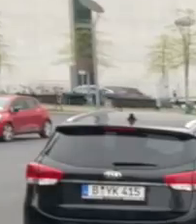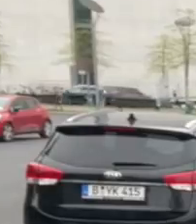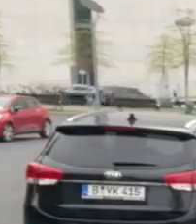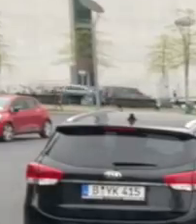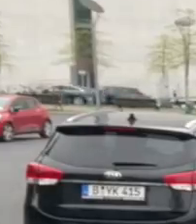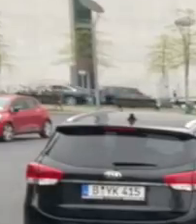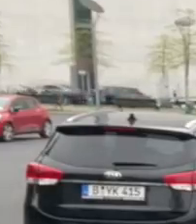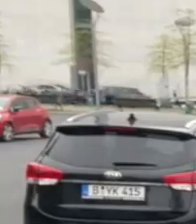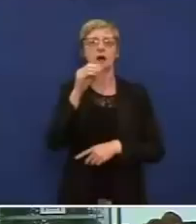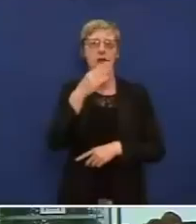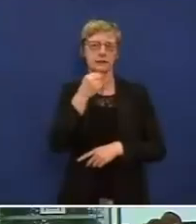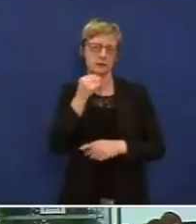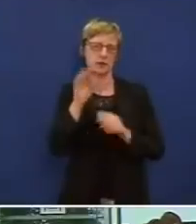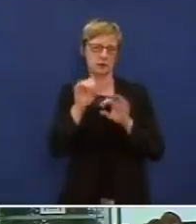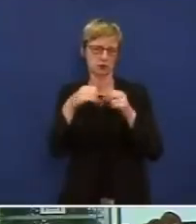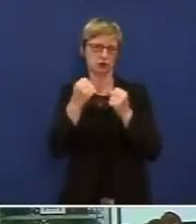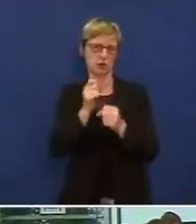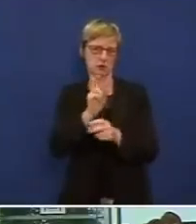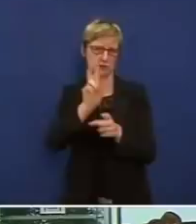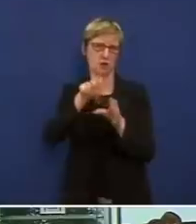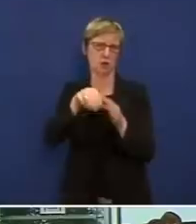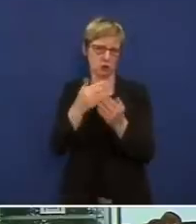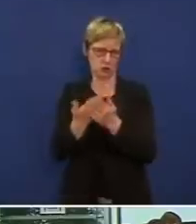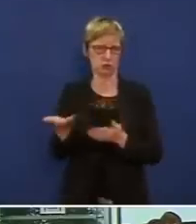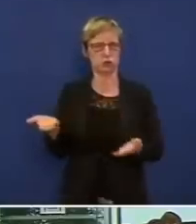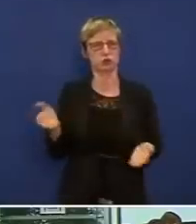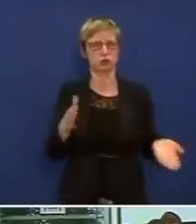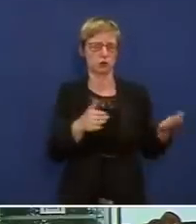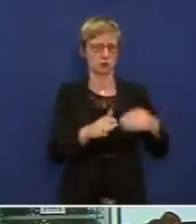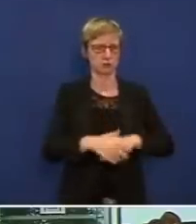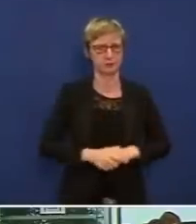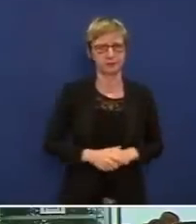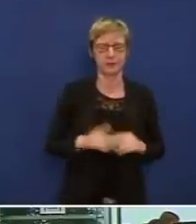Sie sich das hier an. Die Bundesregierung verurteilt diese